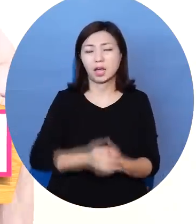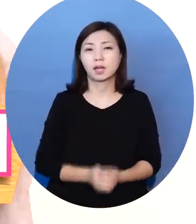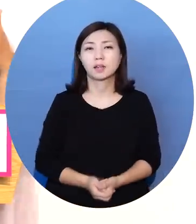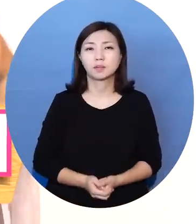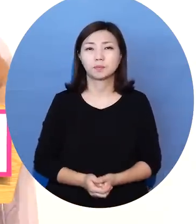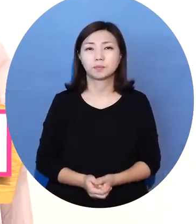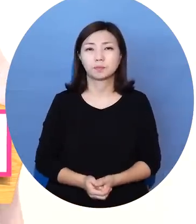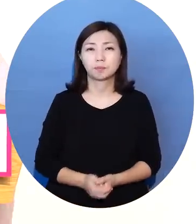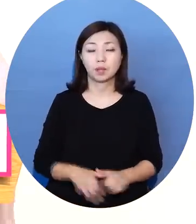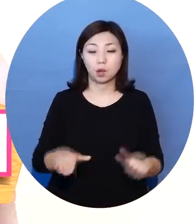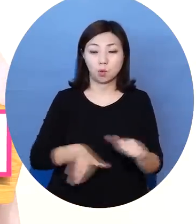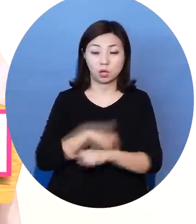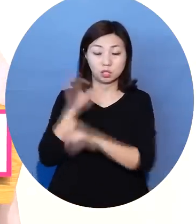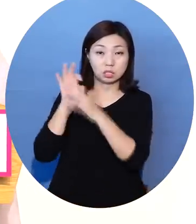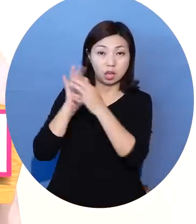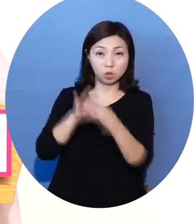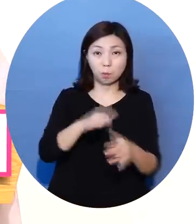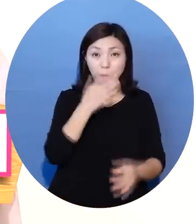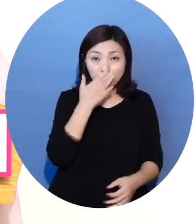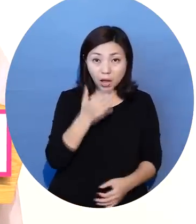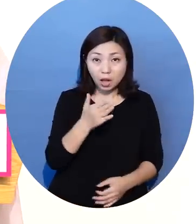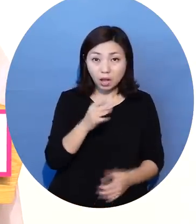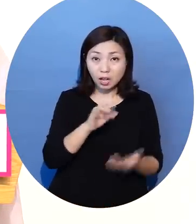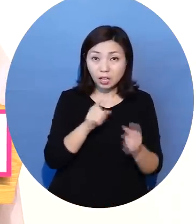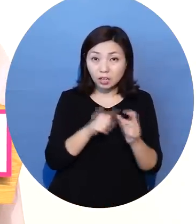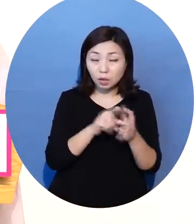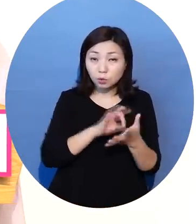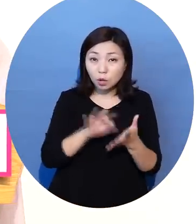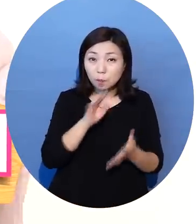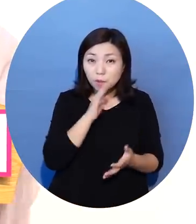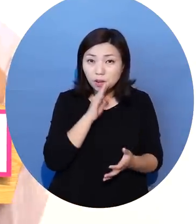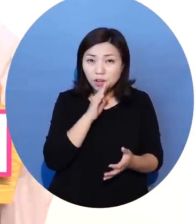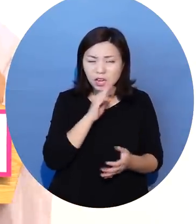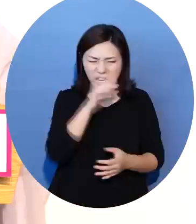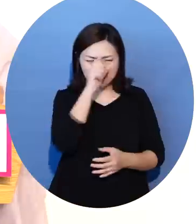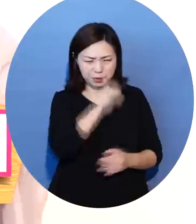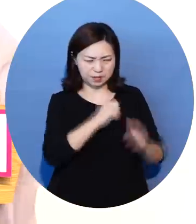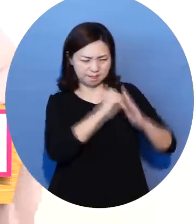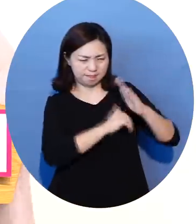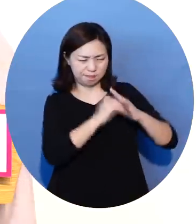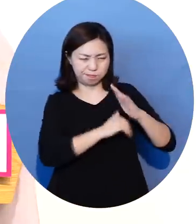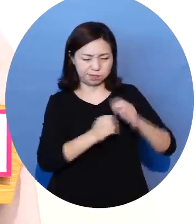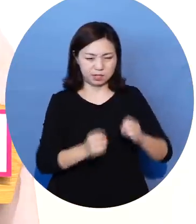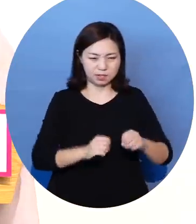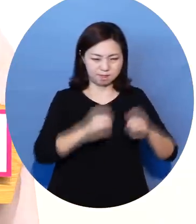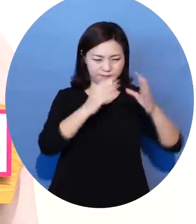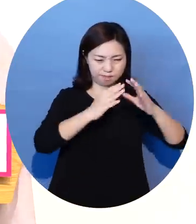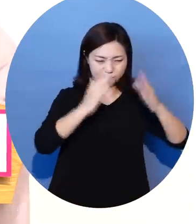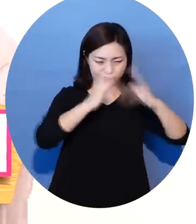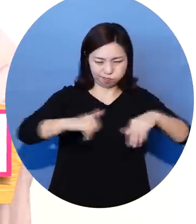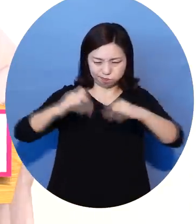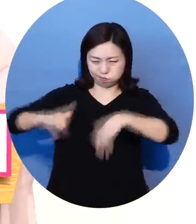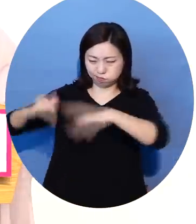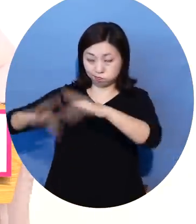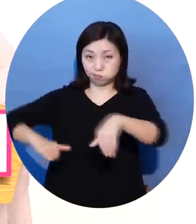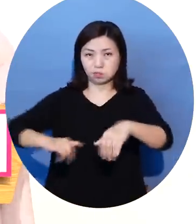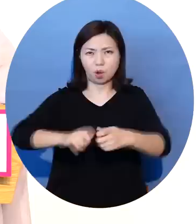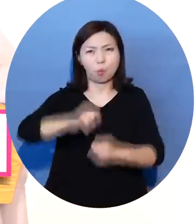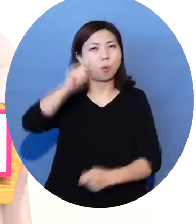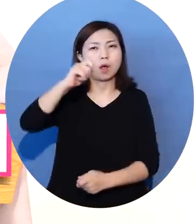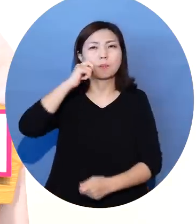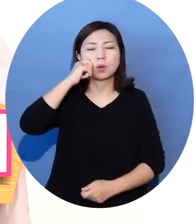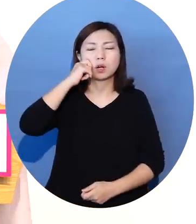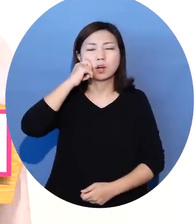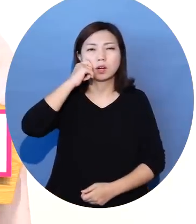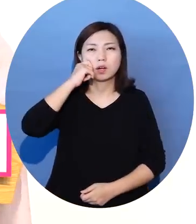요즘 환경적으로도 지속 가능하다는 말을 쓰는 거 알아요? 막 좋다고 막 개발을 하면 이거는 오래도록